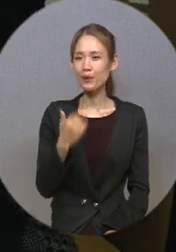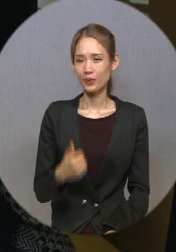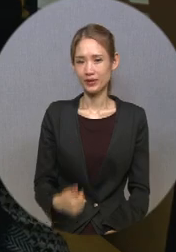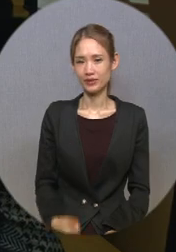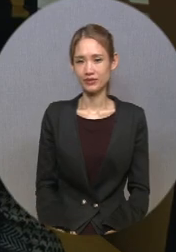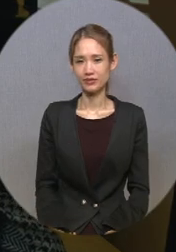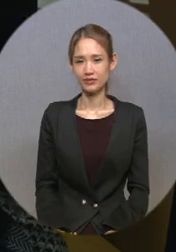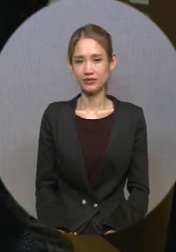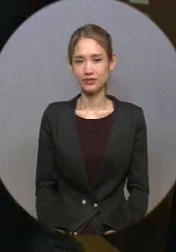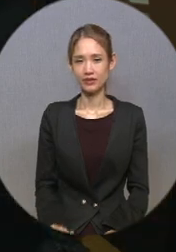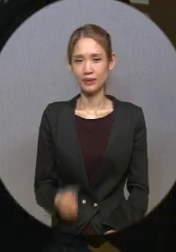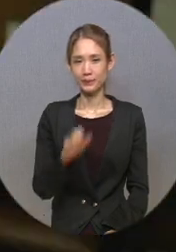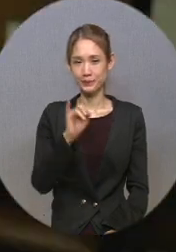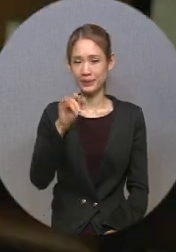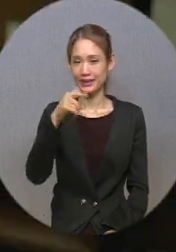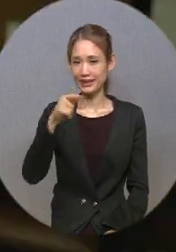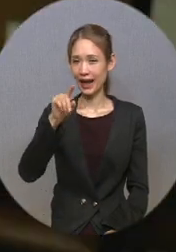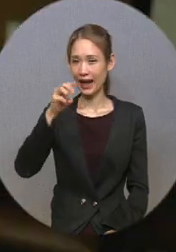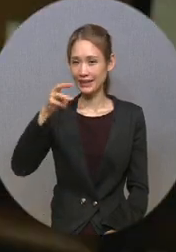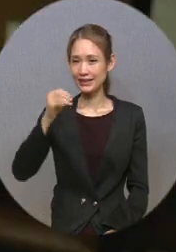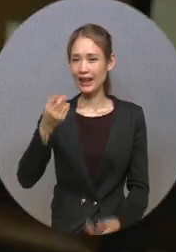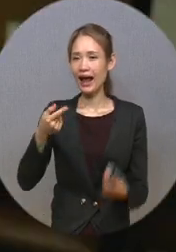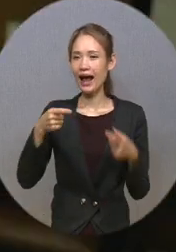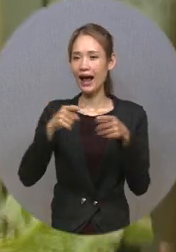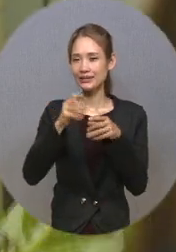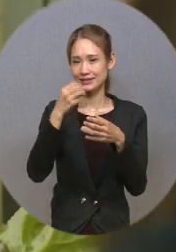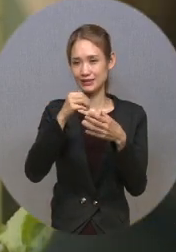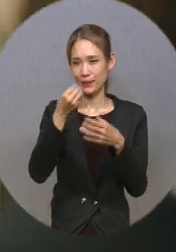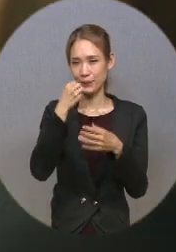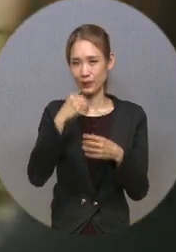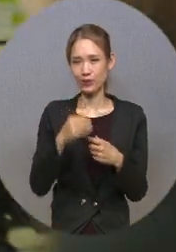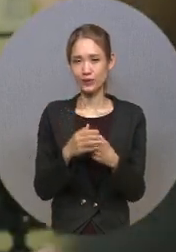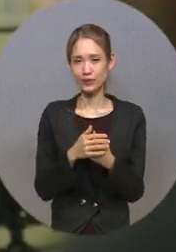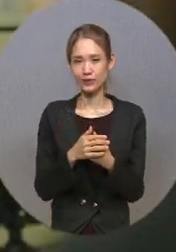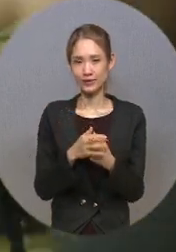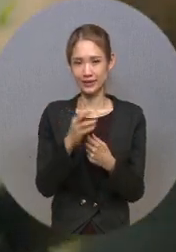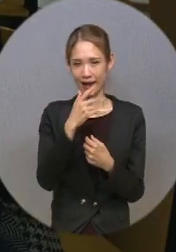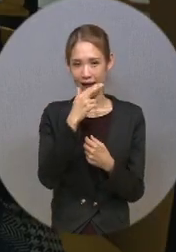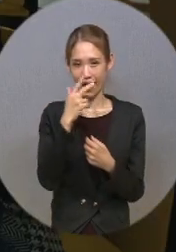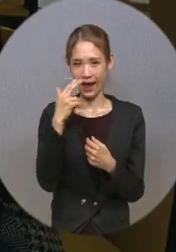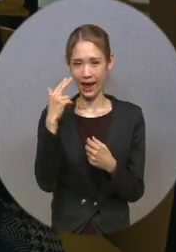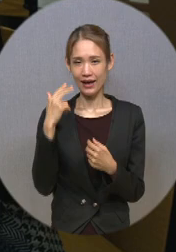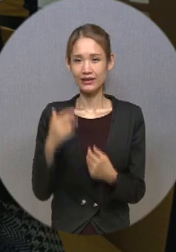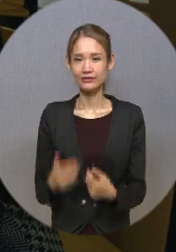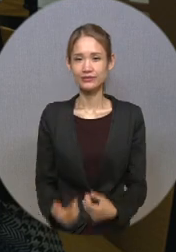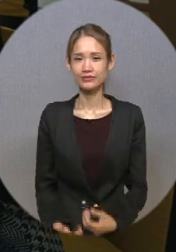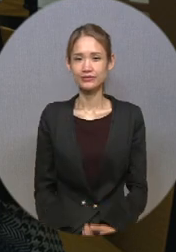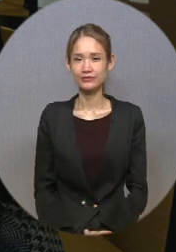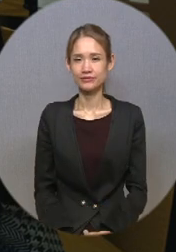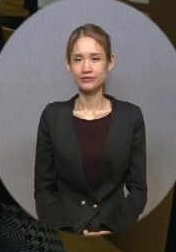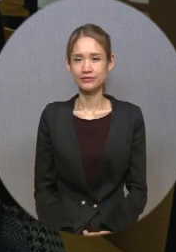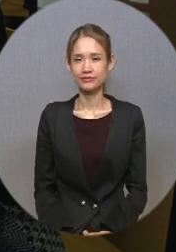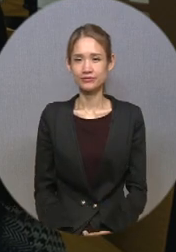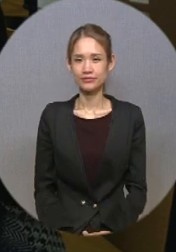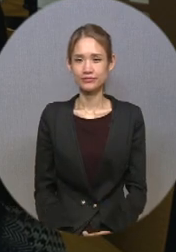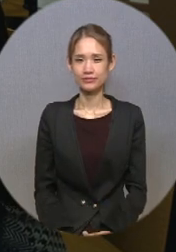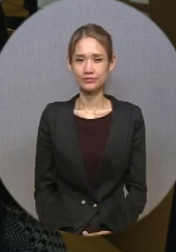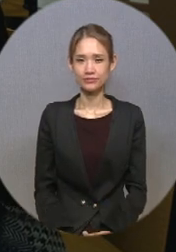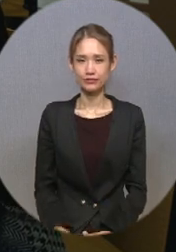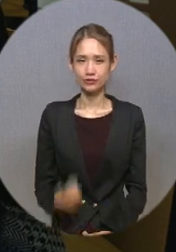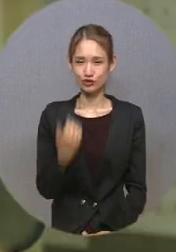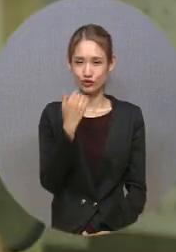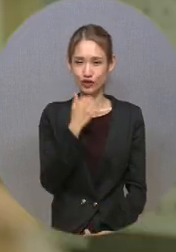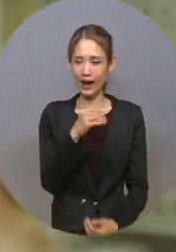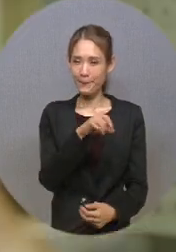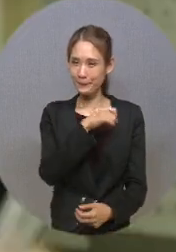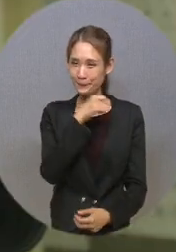이게 또 미나리랑 같이 먹어야 돼요. 아, 미나리야. 맞아, 미나리랑 같이 먹어야 돼. 이게 미나리가 있는 거군요. 미나리 향이 너무 좋네. 일단 우리 해볼까? 누가 맛있게 싸